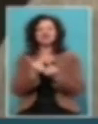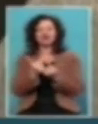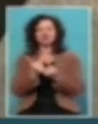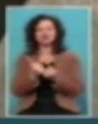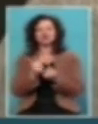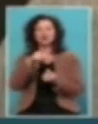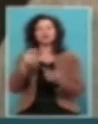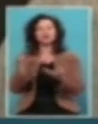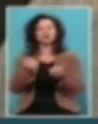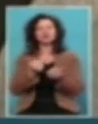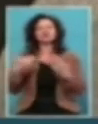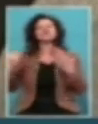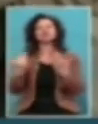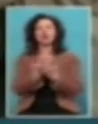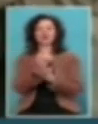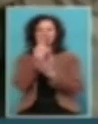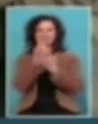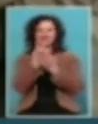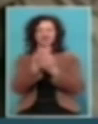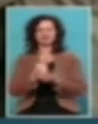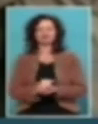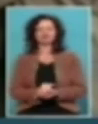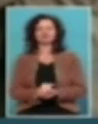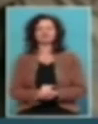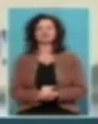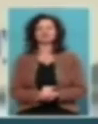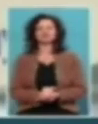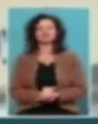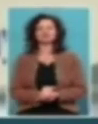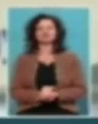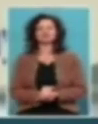мүмкіндік береді. Инара Барсақбаева, Анастасия Хвалина, Иманбек Нұрғали, Қостанай арнасы.